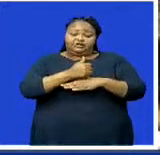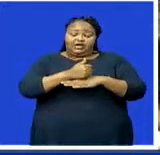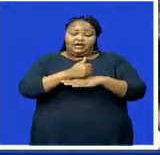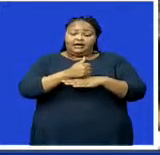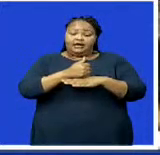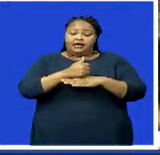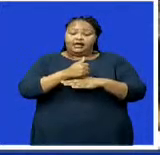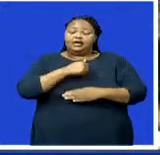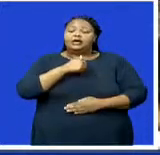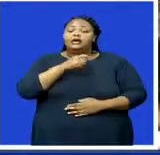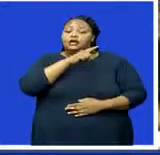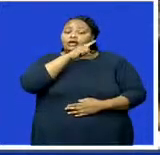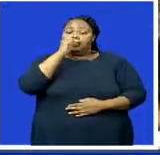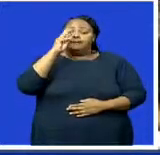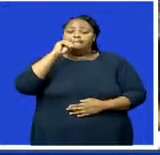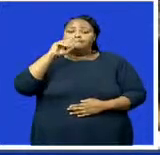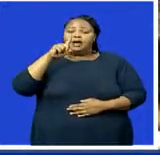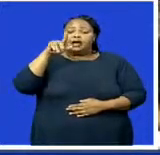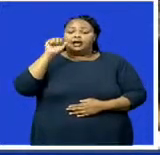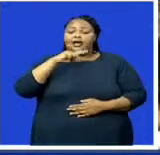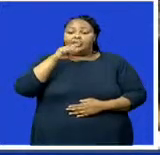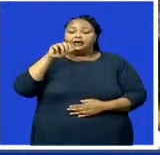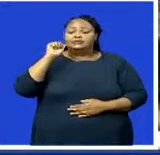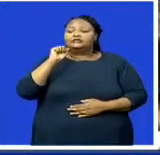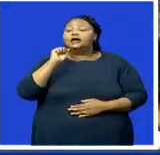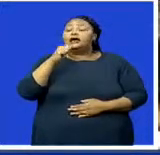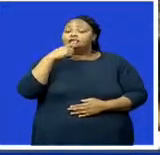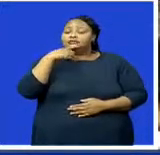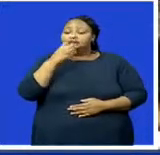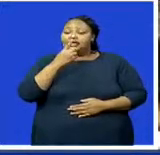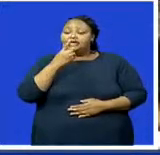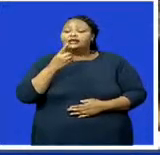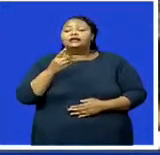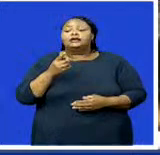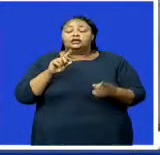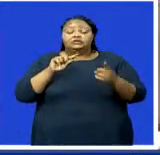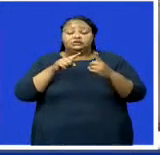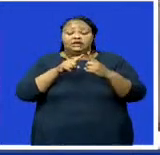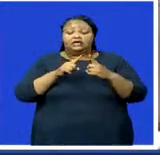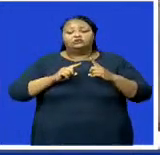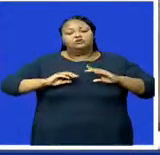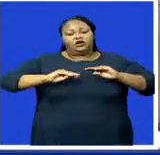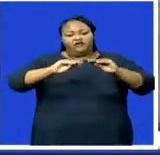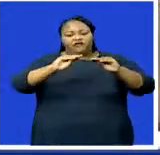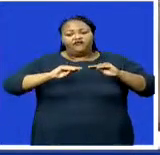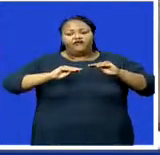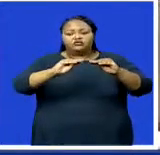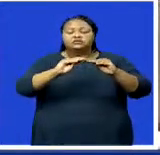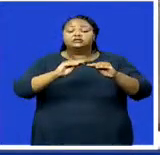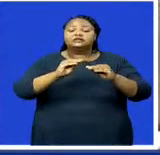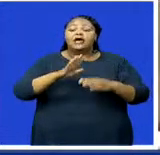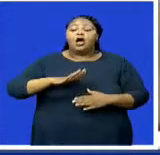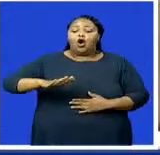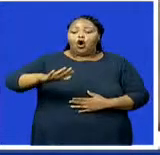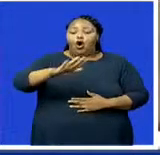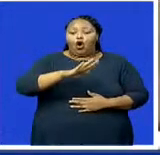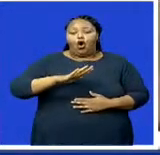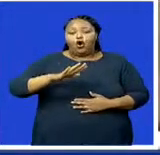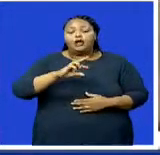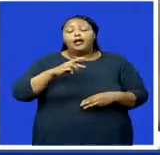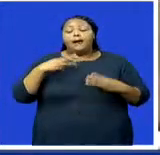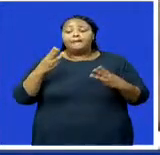aceceseke nakuletinye tinhlangothi kungabi nje dekuchumana kuphela. Songqondvo-ngqondvo wemaswati ngeluhlelo